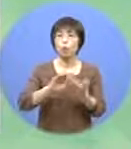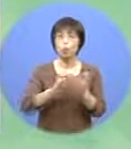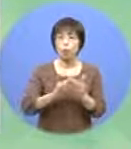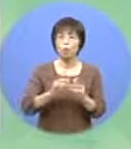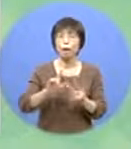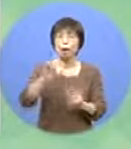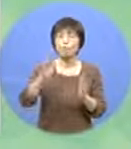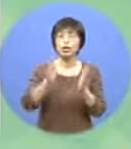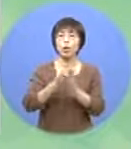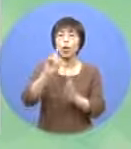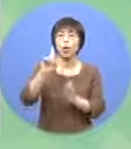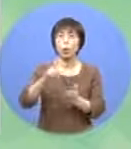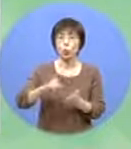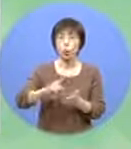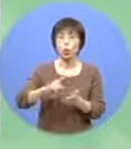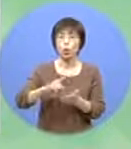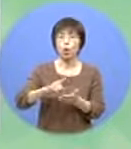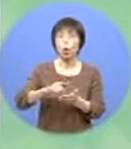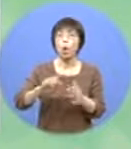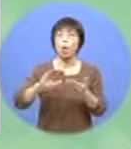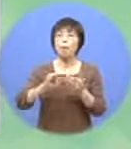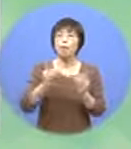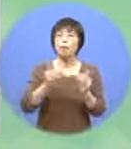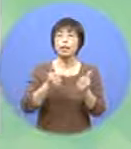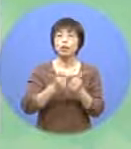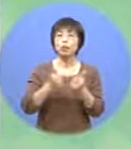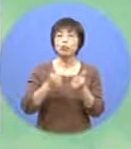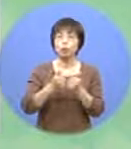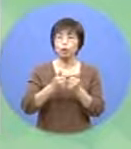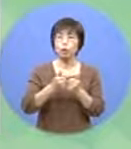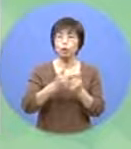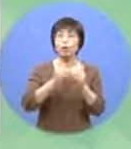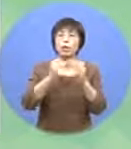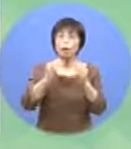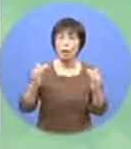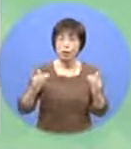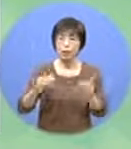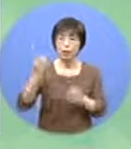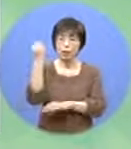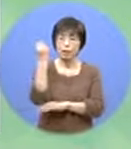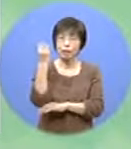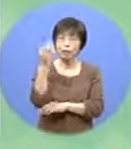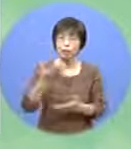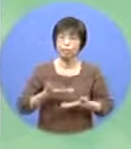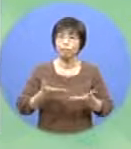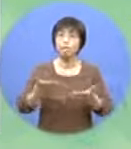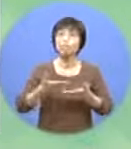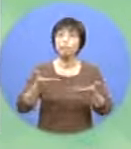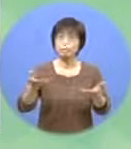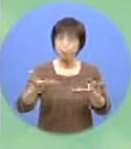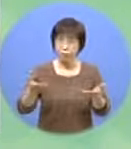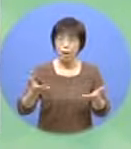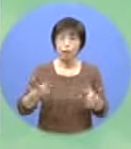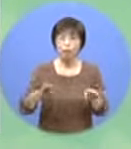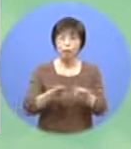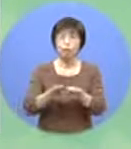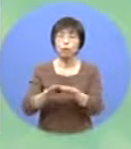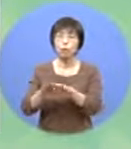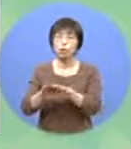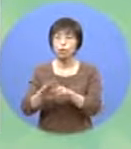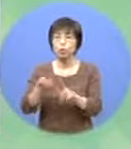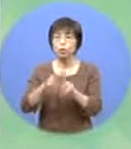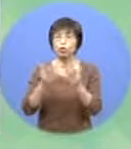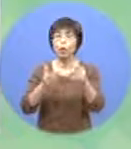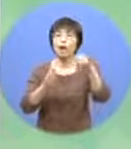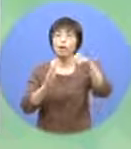野地区まちづくり協議会では、地域新聞を発行し、休校中の小学校にて石窯を作